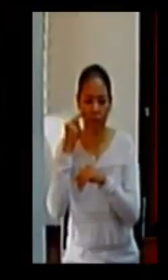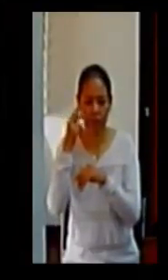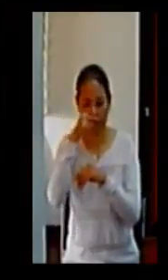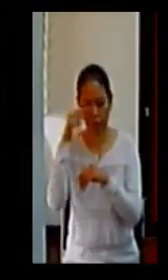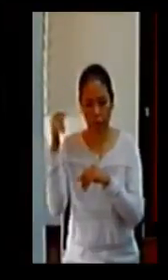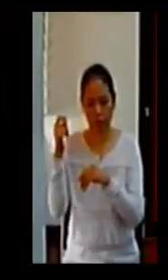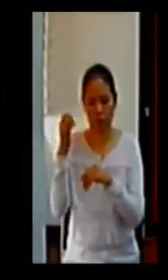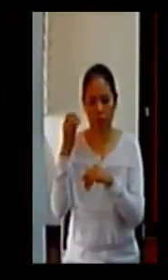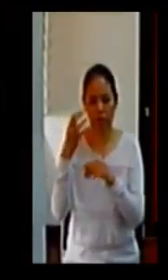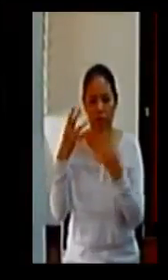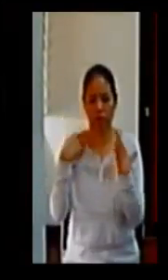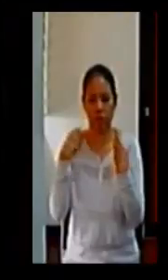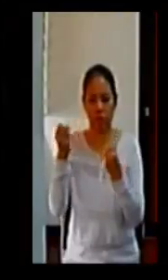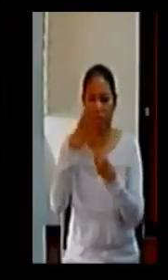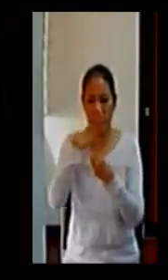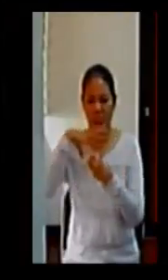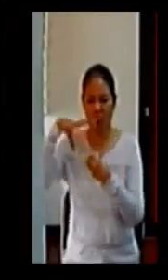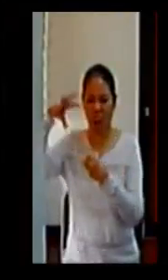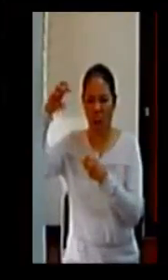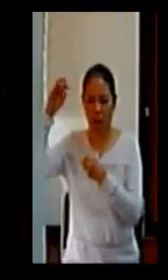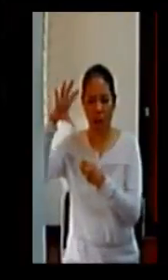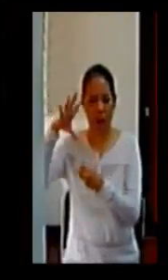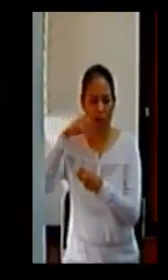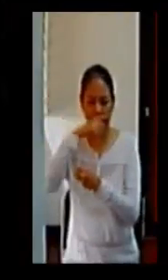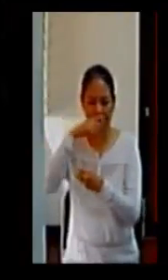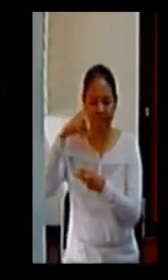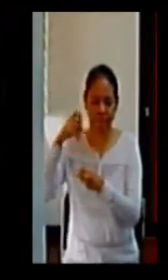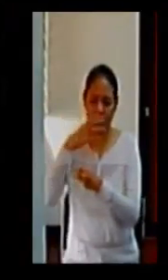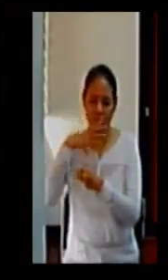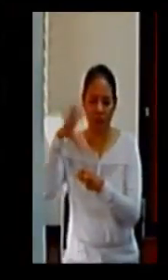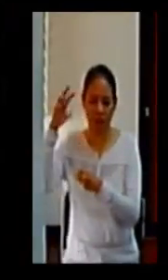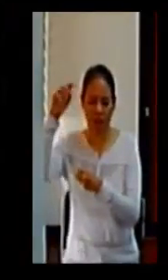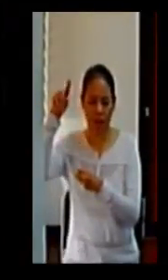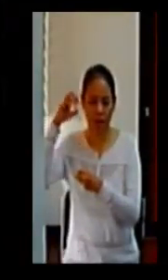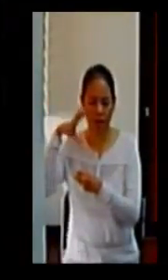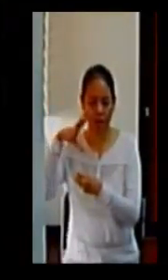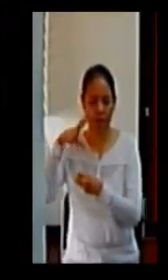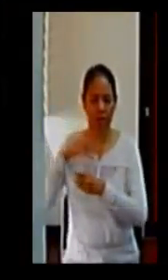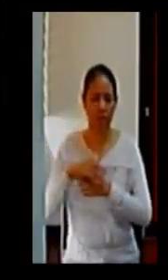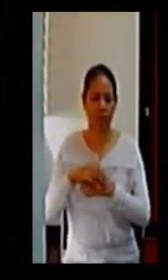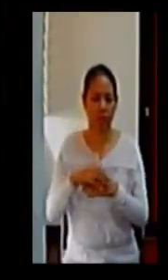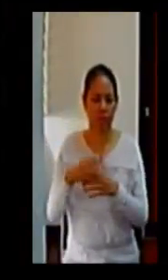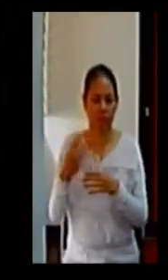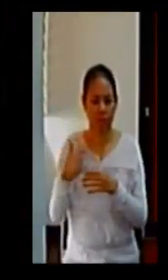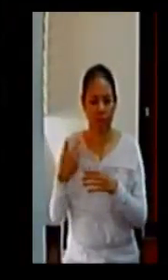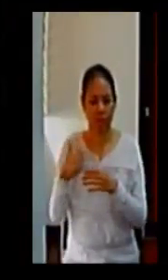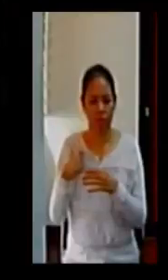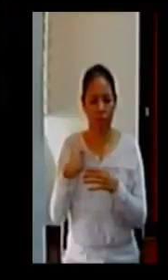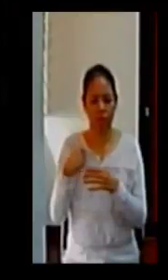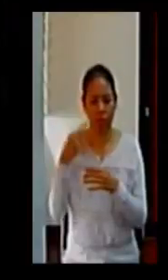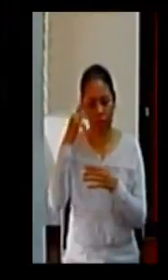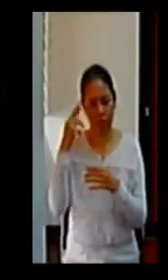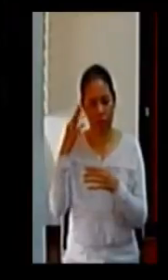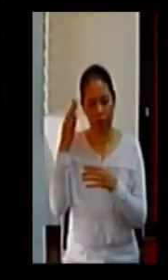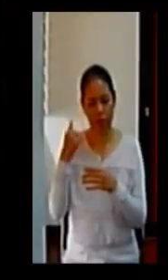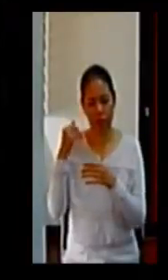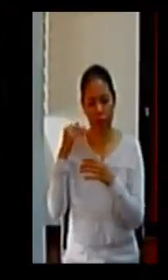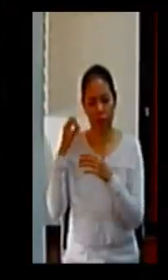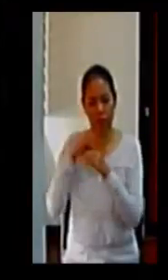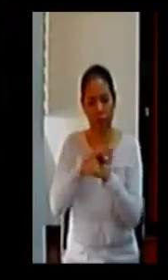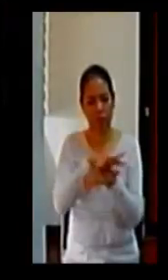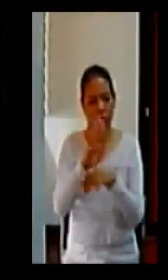may epekto doon sa pagbabaki. Meron pa bang ibang dahilan na may kaugnayan sa pagbabago ng panahon? Hindi pa